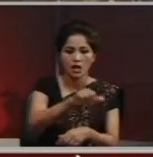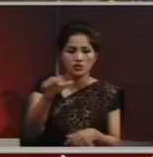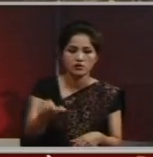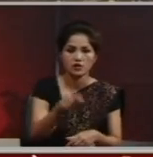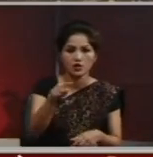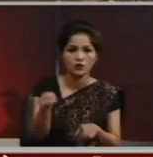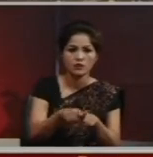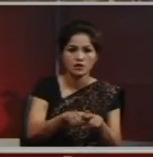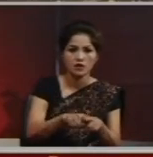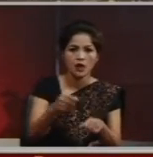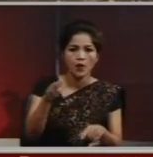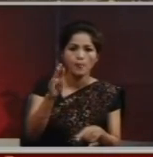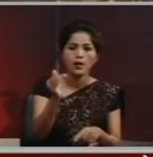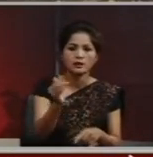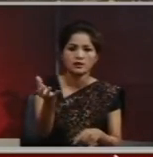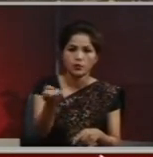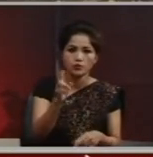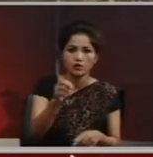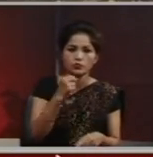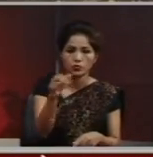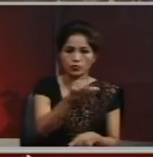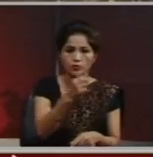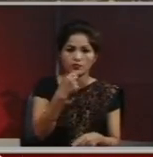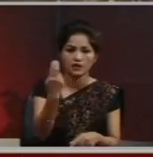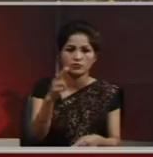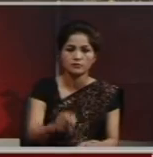जनताको पनि अभिमत लिनुपर्ने उनको भनाइ थियो।